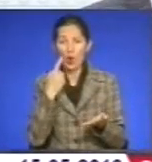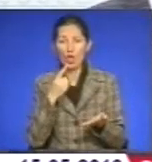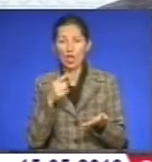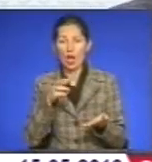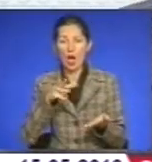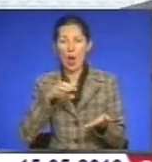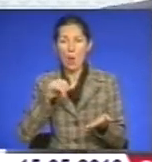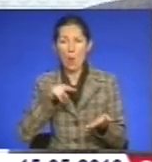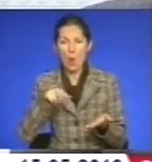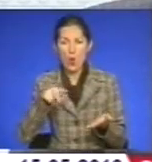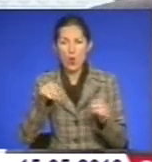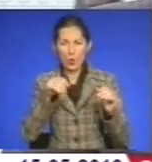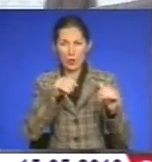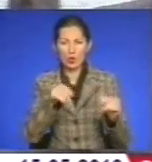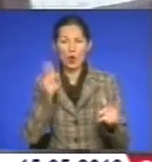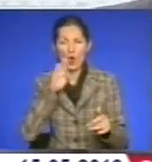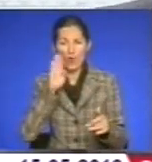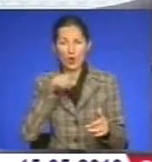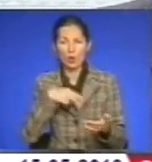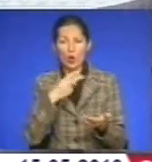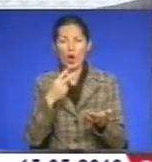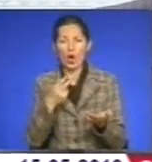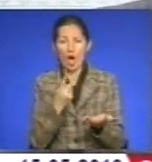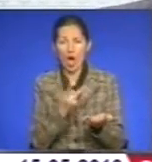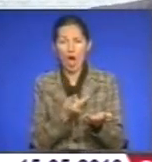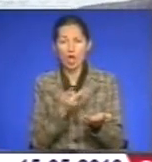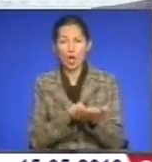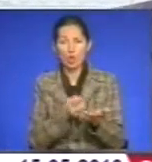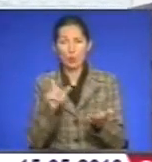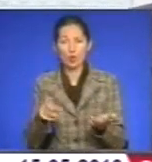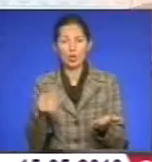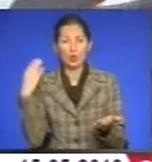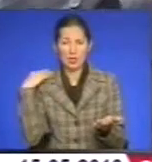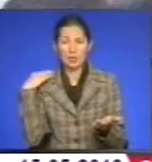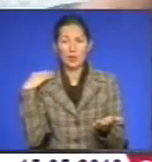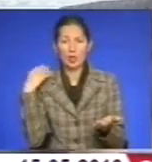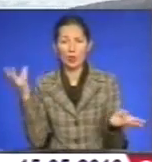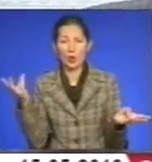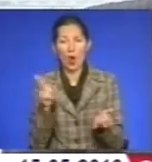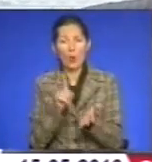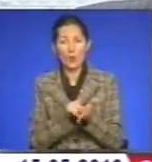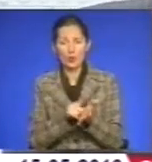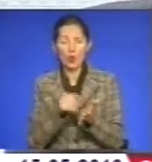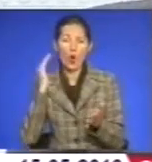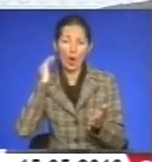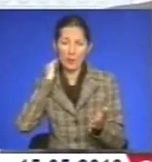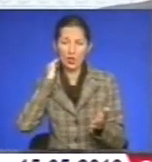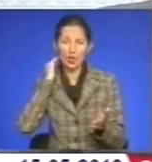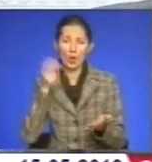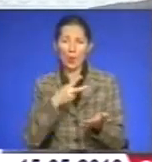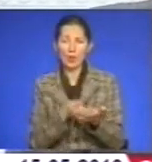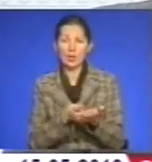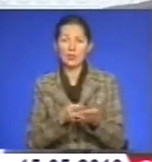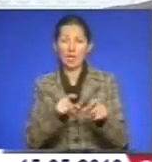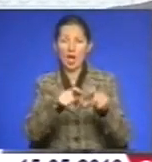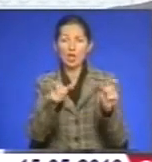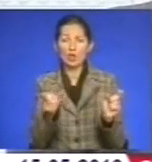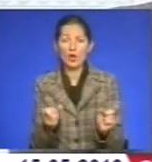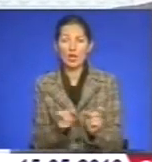ложимо людину на спину, обов'язково треба людині під шию підкласти чи рятувальний круг, чи